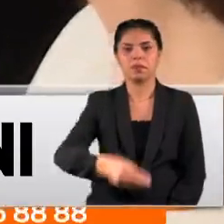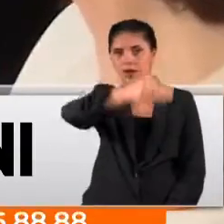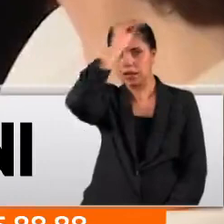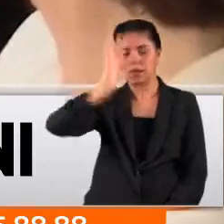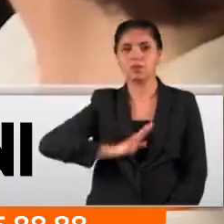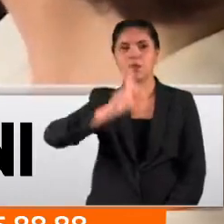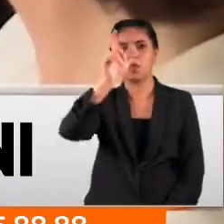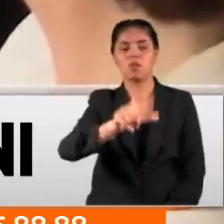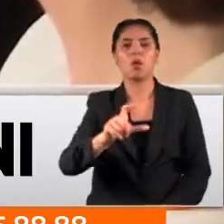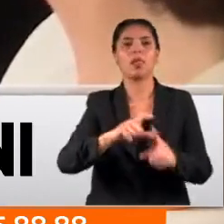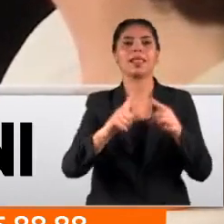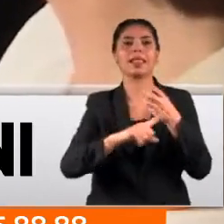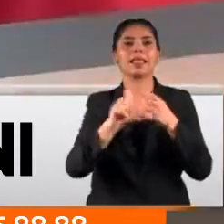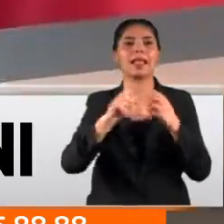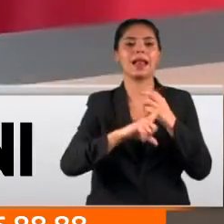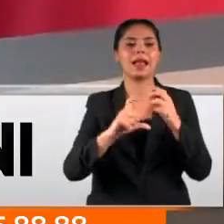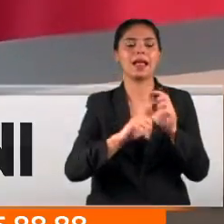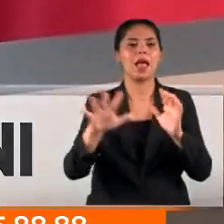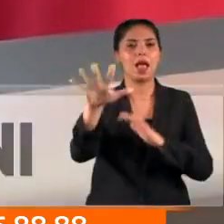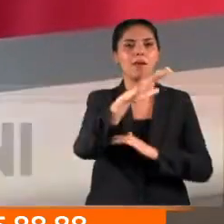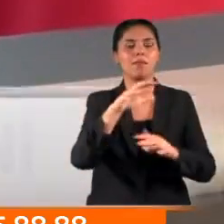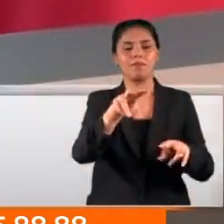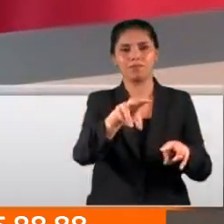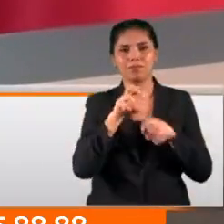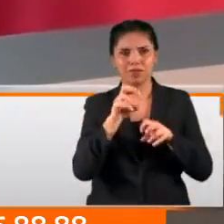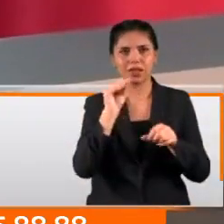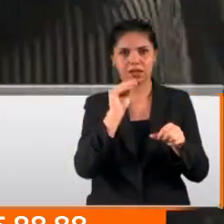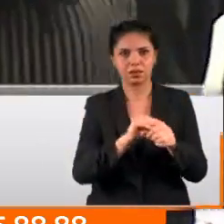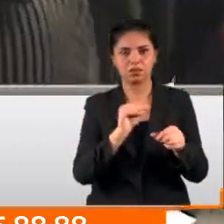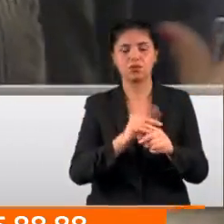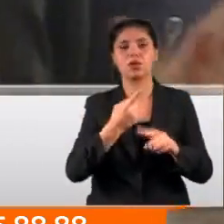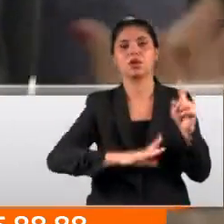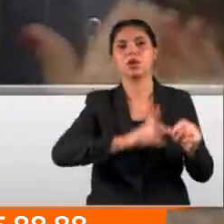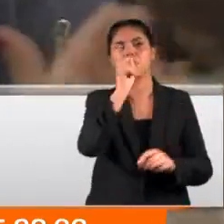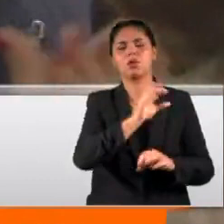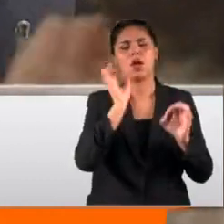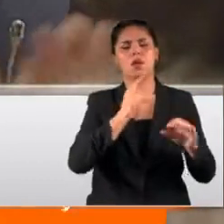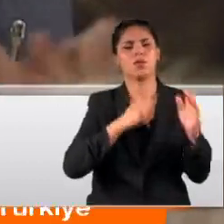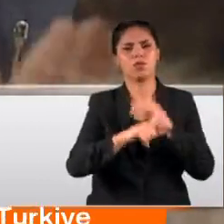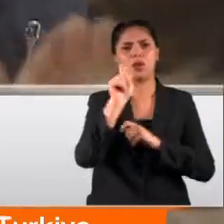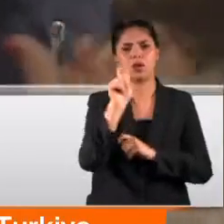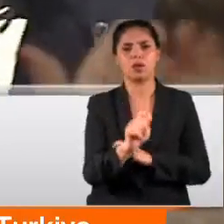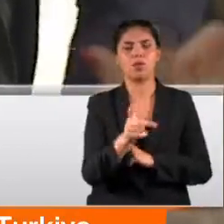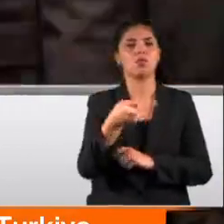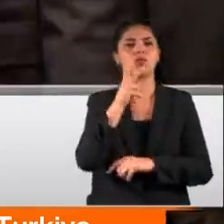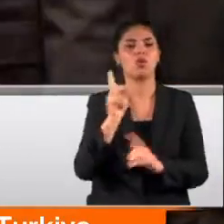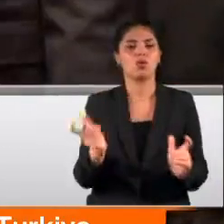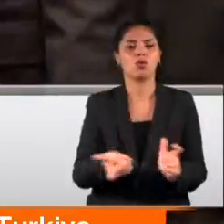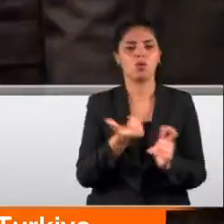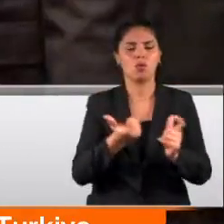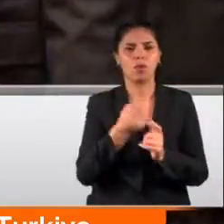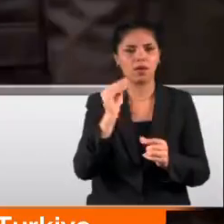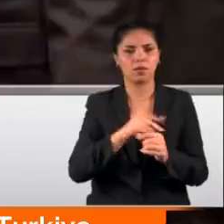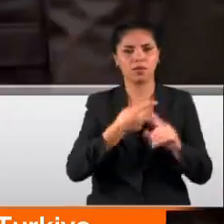delegeyi kendi safına çekmek için genel başkanı Kemal Kılıçdaroğlu'nu her fırsatta şikayet ediyor. İlçe başkanlarıyla yaptığı son toplantıda